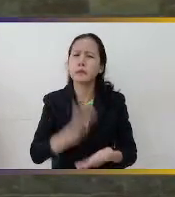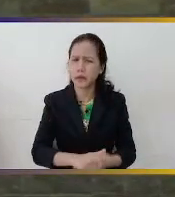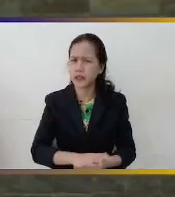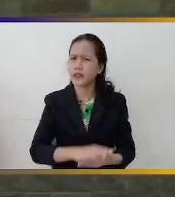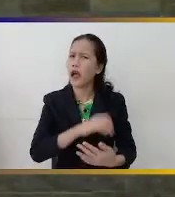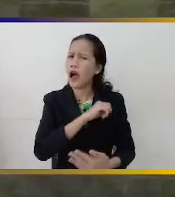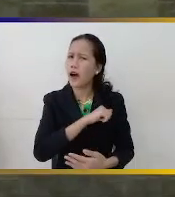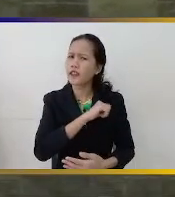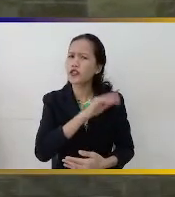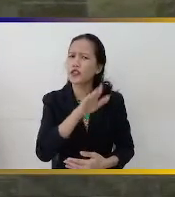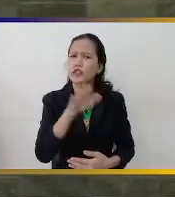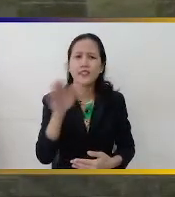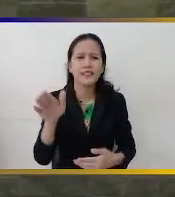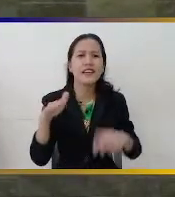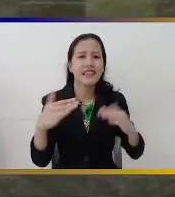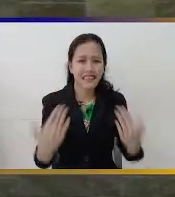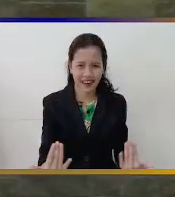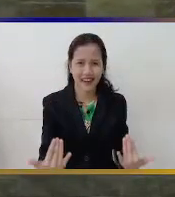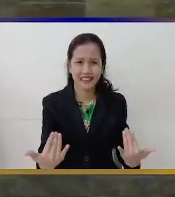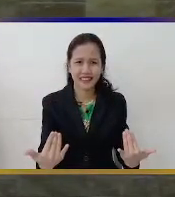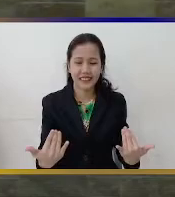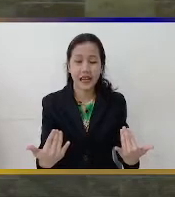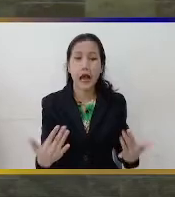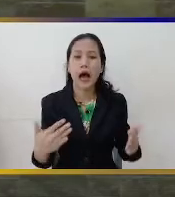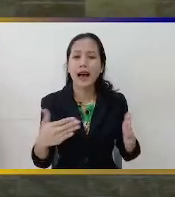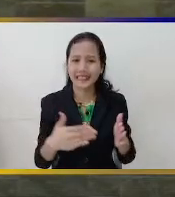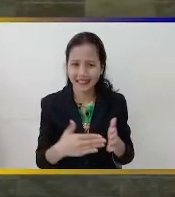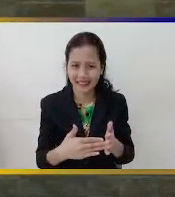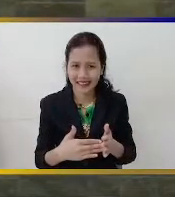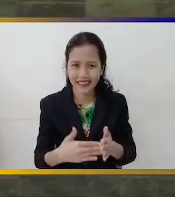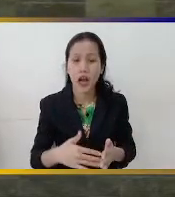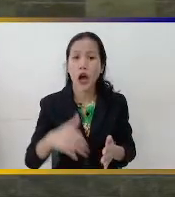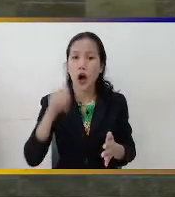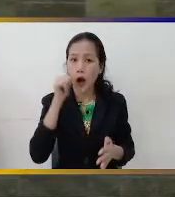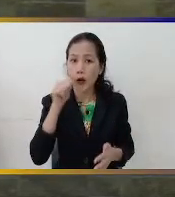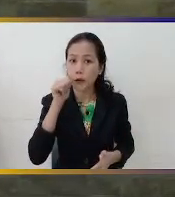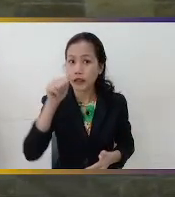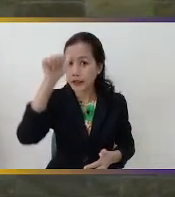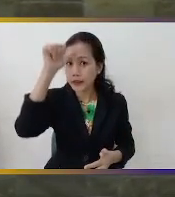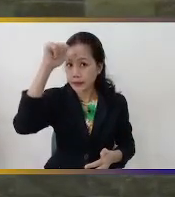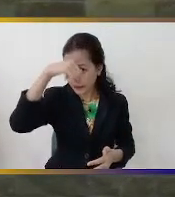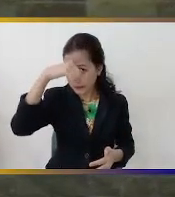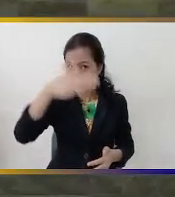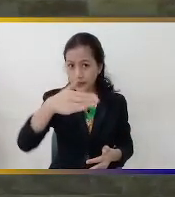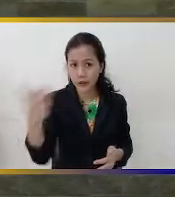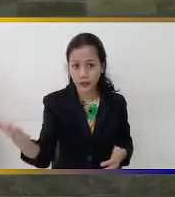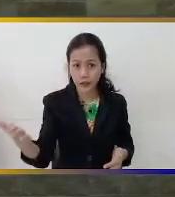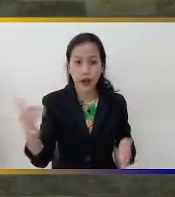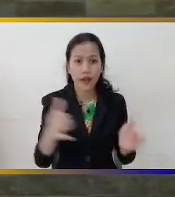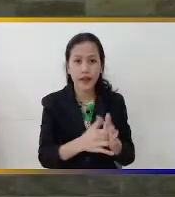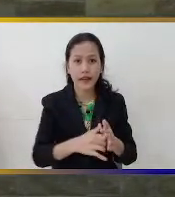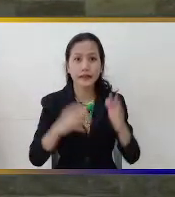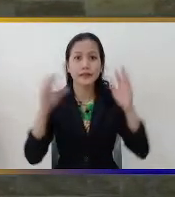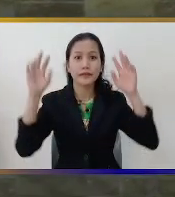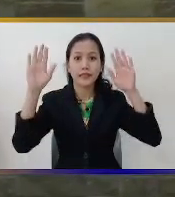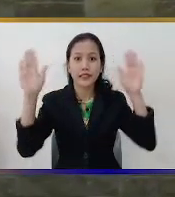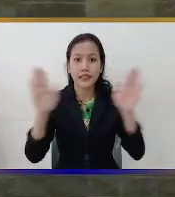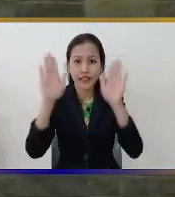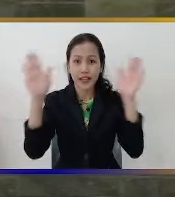Amen. Again, lagi po namin pinapaalala that Sunday School is a part of our service. Po, para po sa